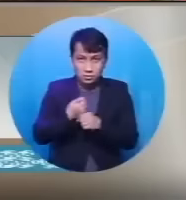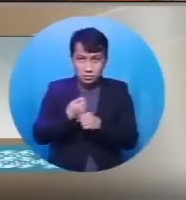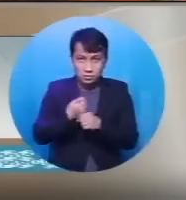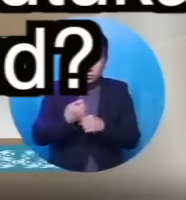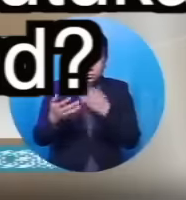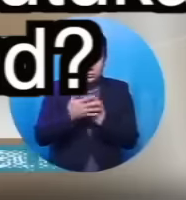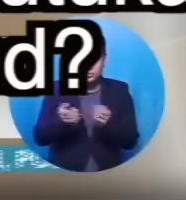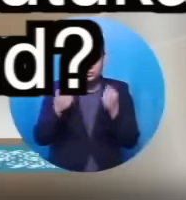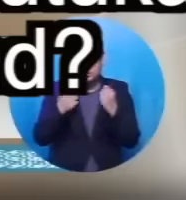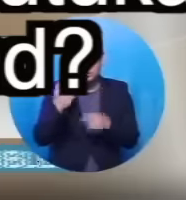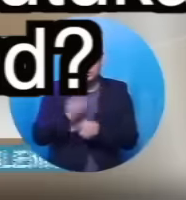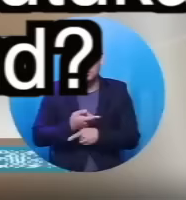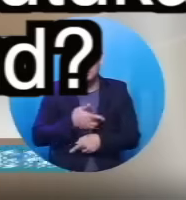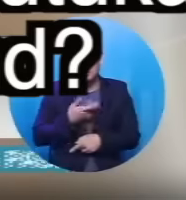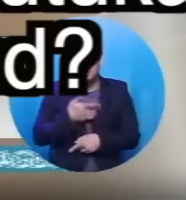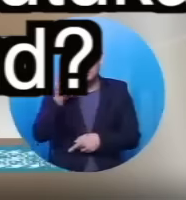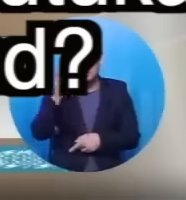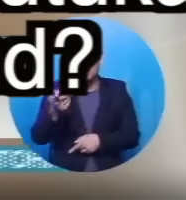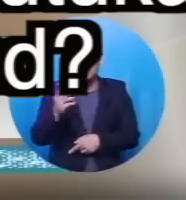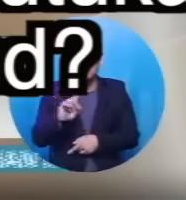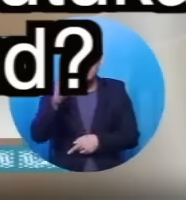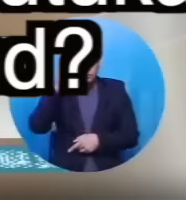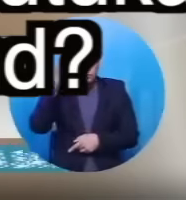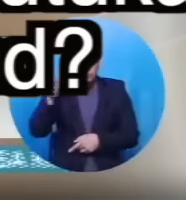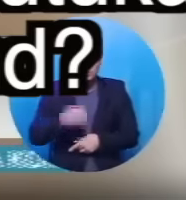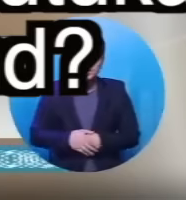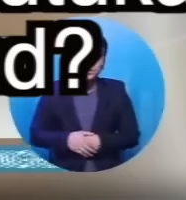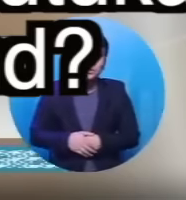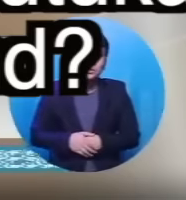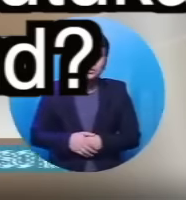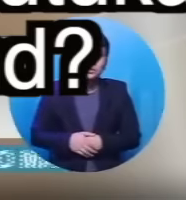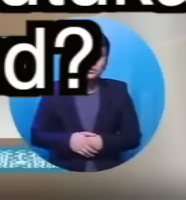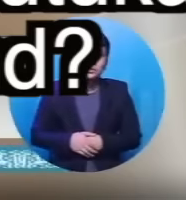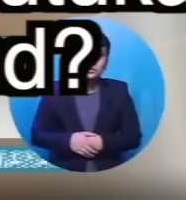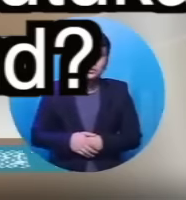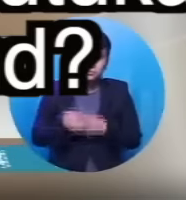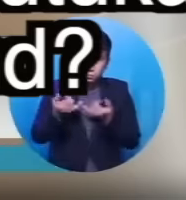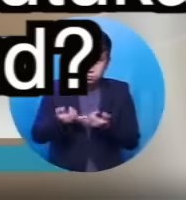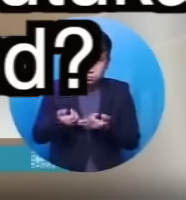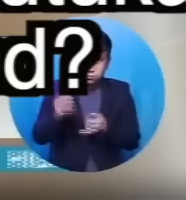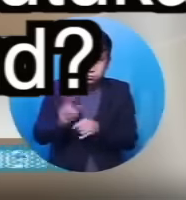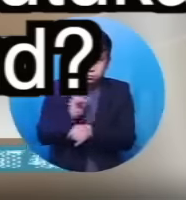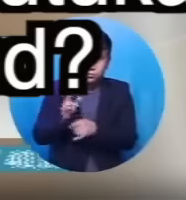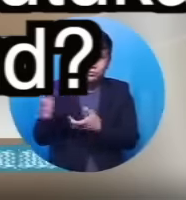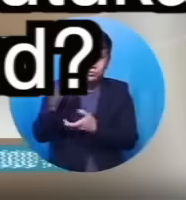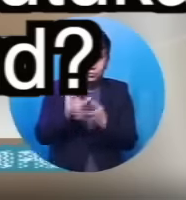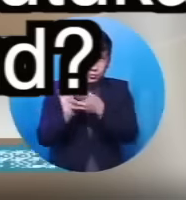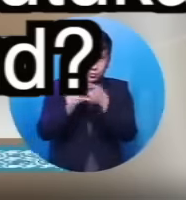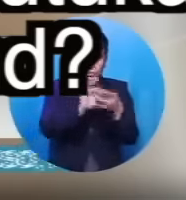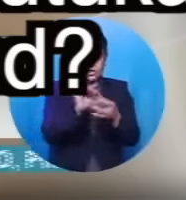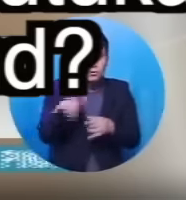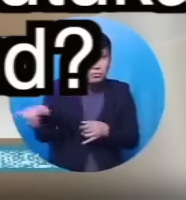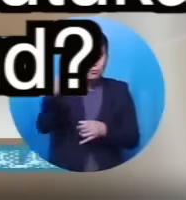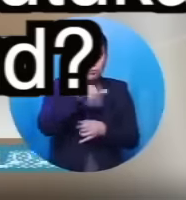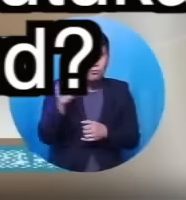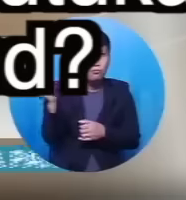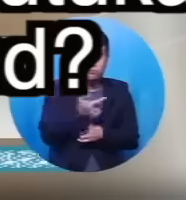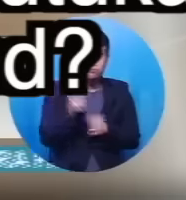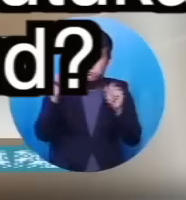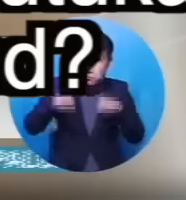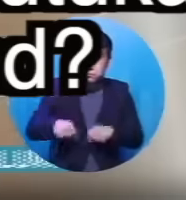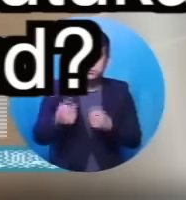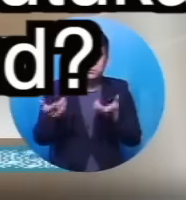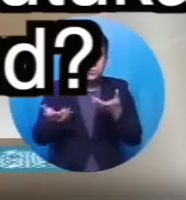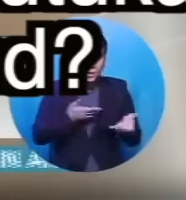background Ano pong reakson niyo pfc at this time sir gamitin mo na lahat ng kcon mo lahat ng